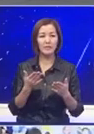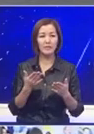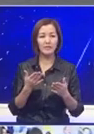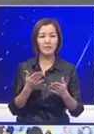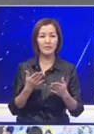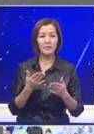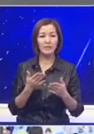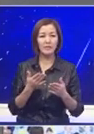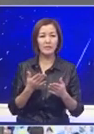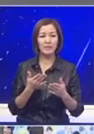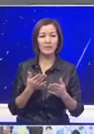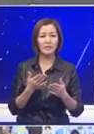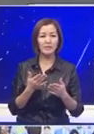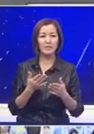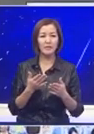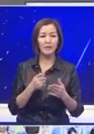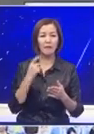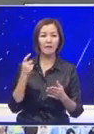тарапынан жер иелеріне